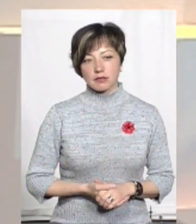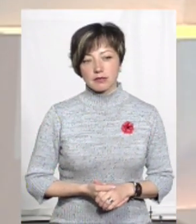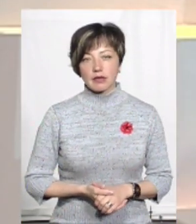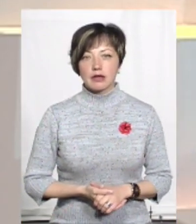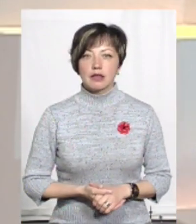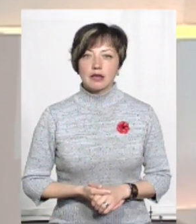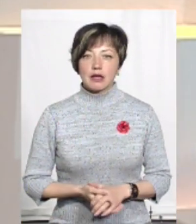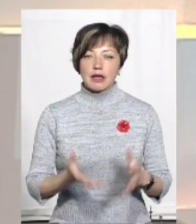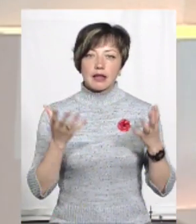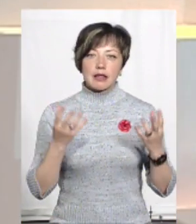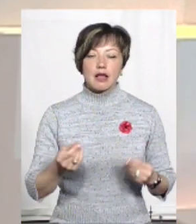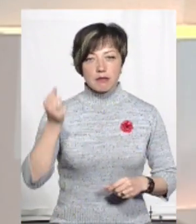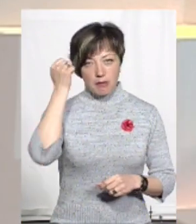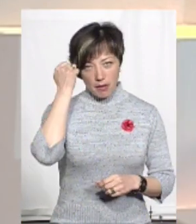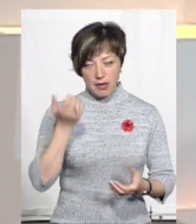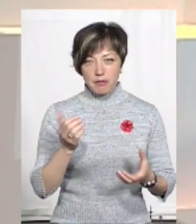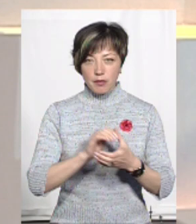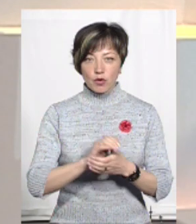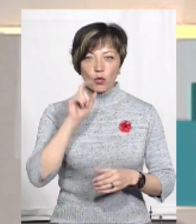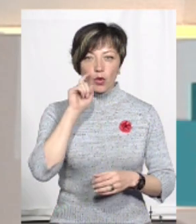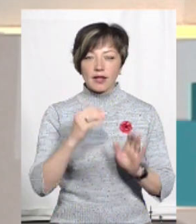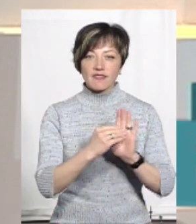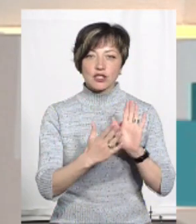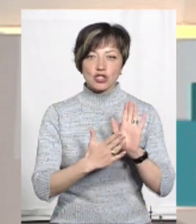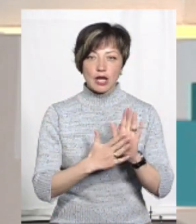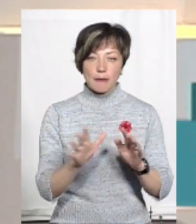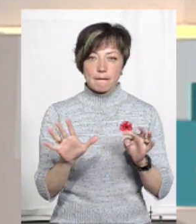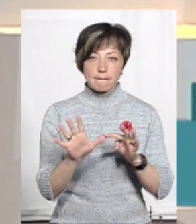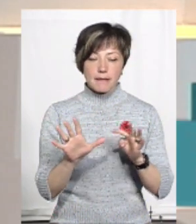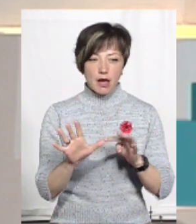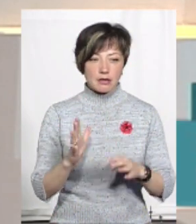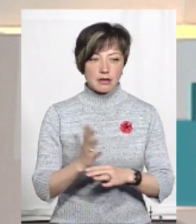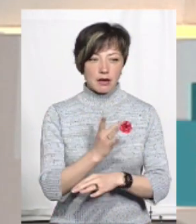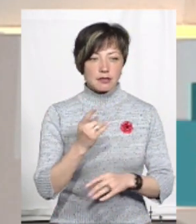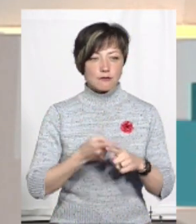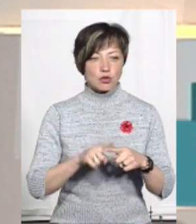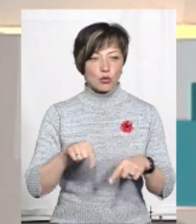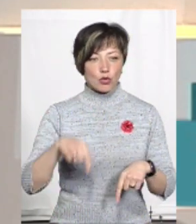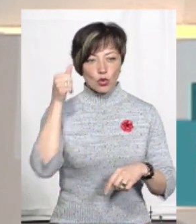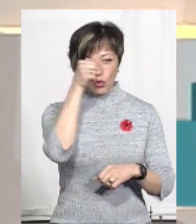День пам'яті і примирення в Україні відзначається в п'ятницю цього року.